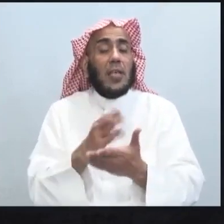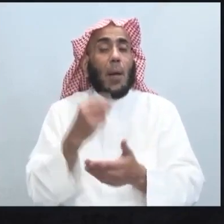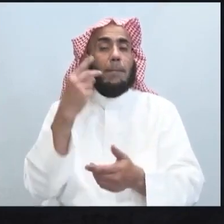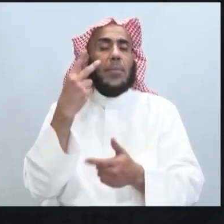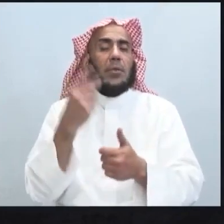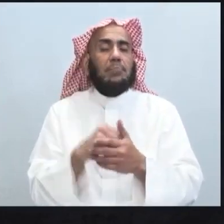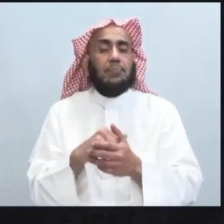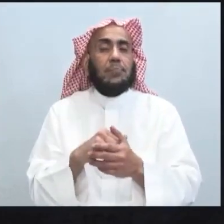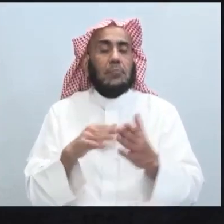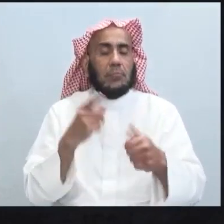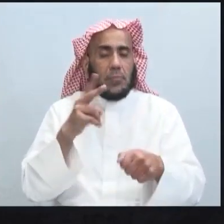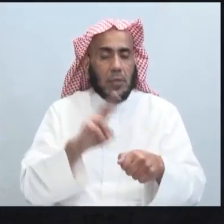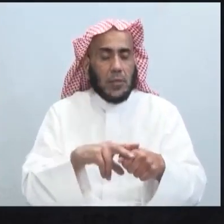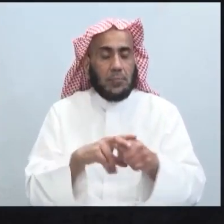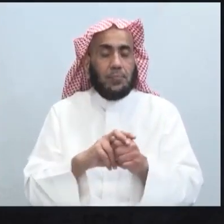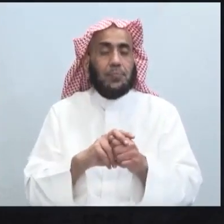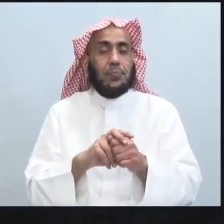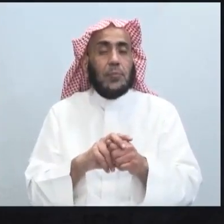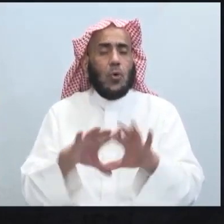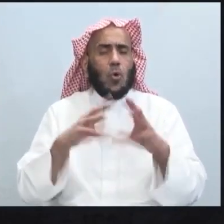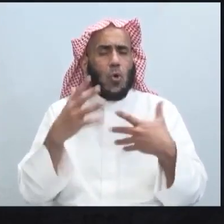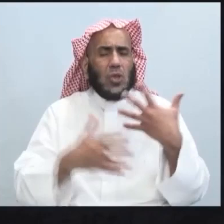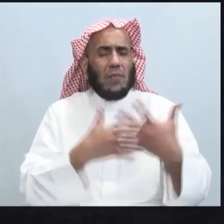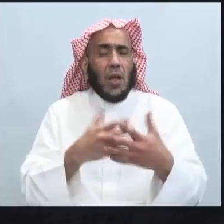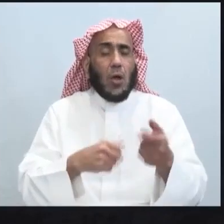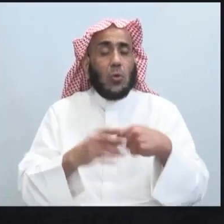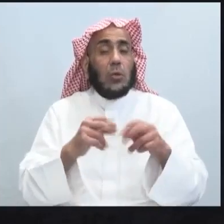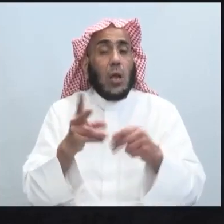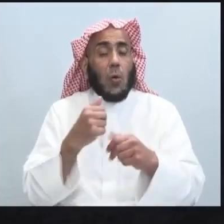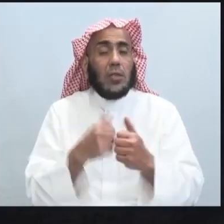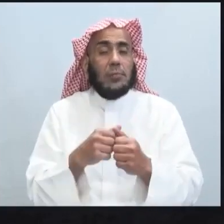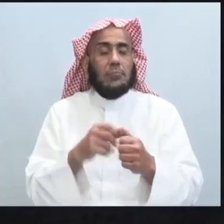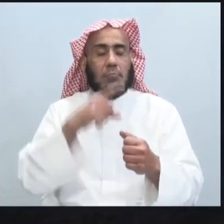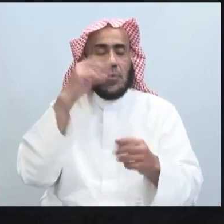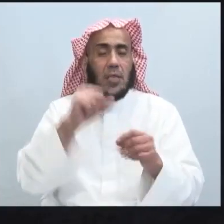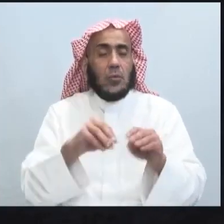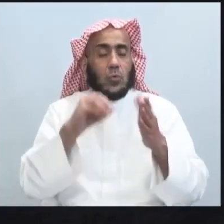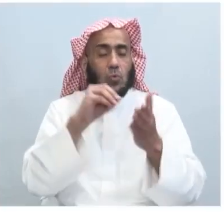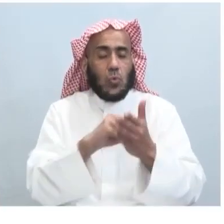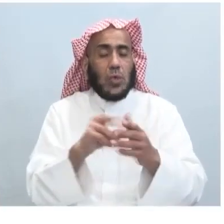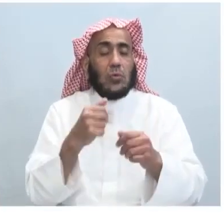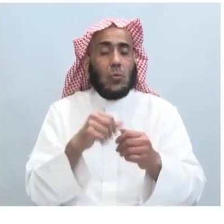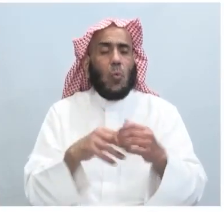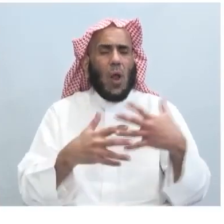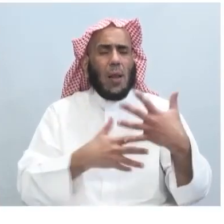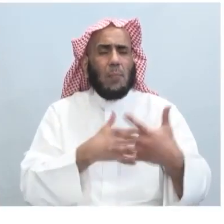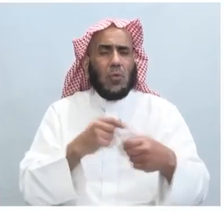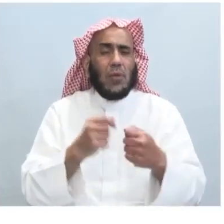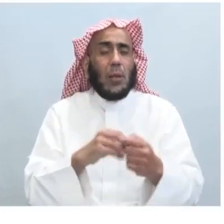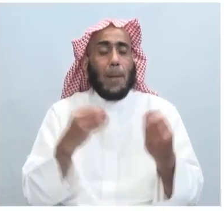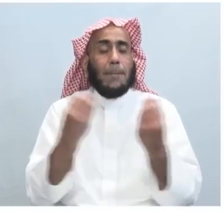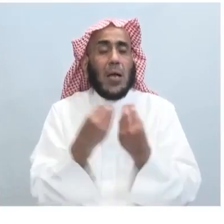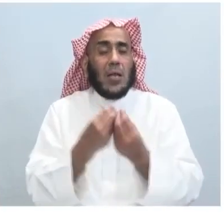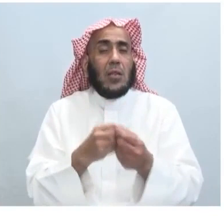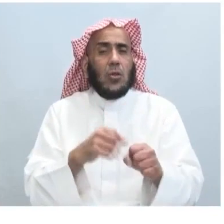اثنين ايضا كل تفاعل فيهم اعطاني نواتج اذا توجد النواتج والمتفاعلات معا بحيث